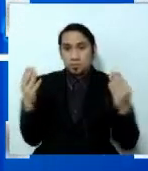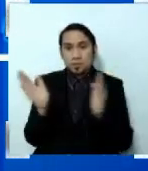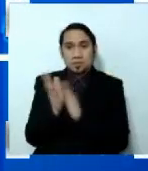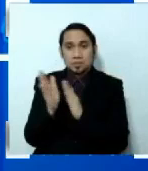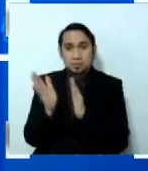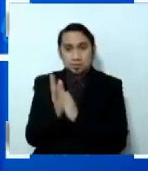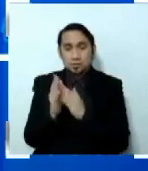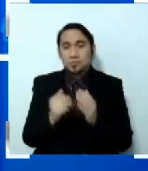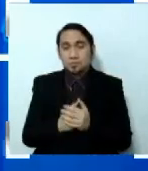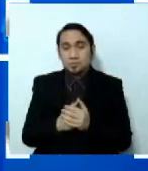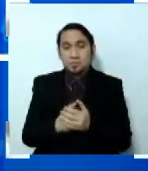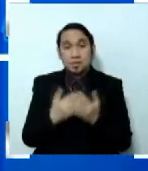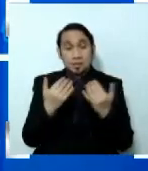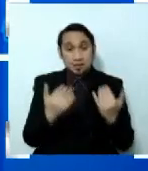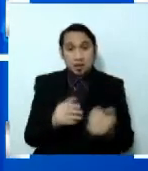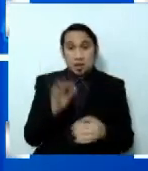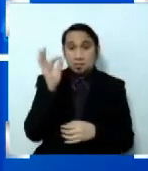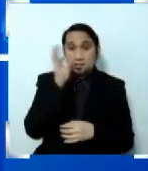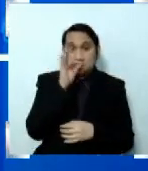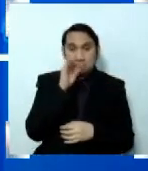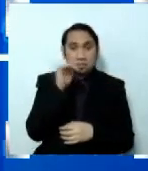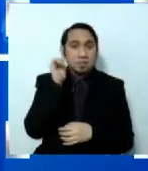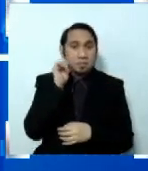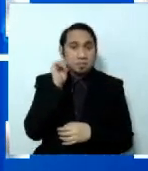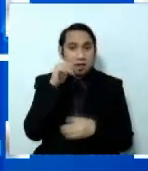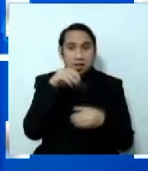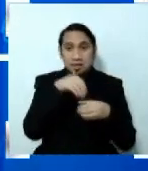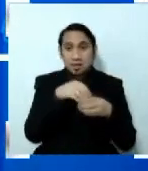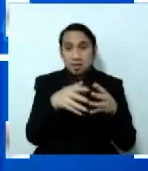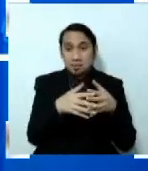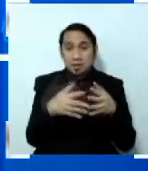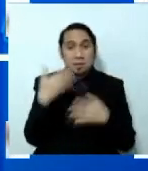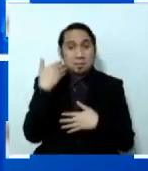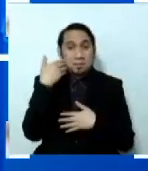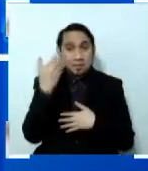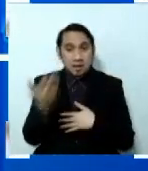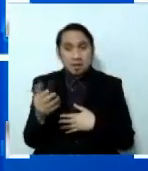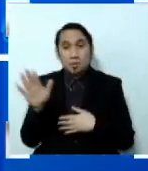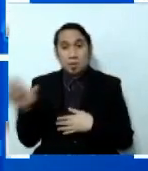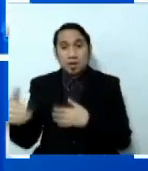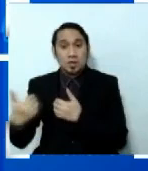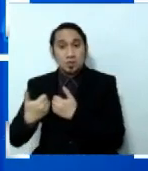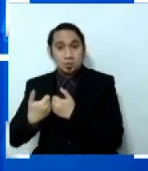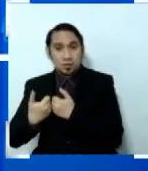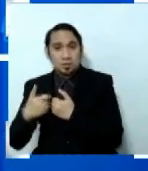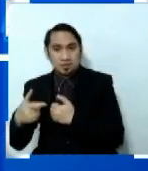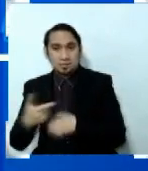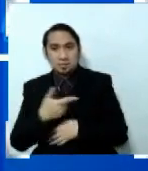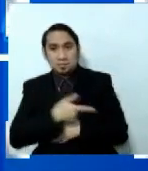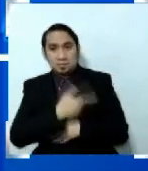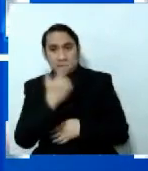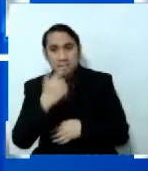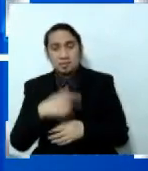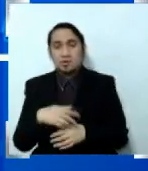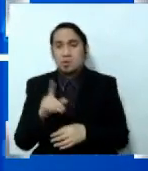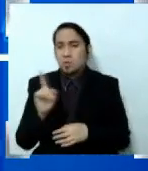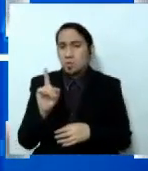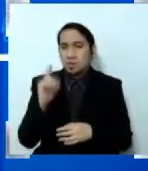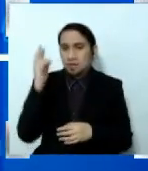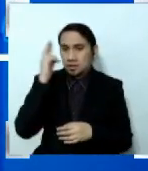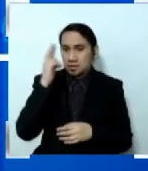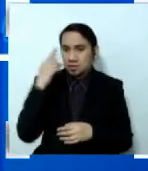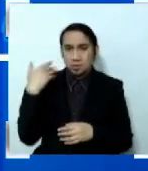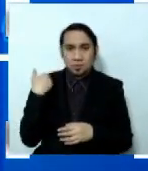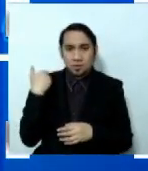2021-2022. Pinay sa North Dakota sa Amerika, patay matapos barilin ng kalibin na Amerikano. Hindi pa malinaw ang motibo sa pagpaslang